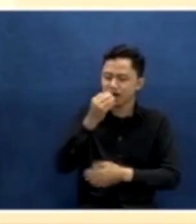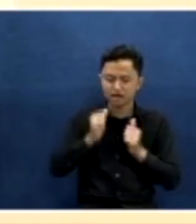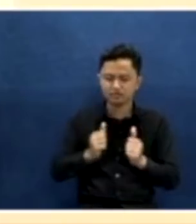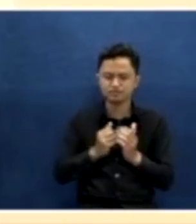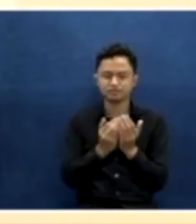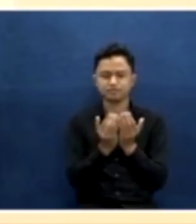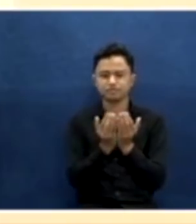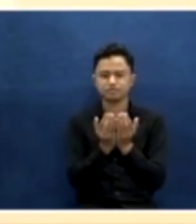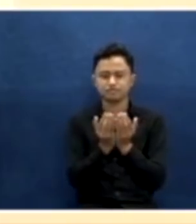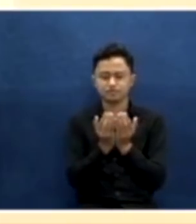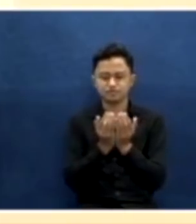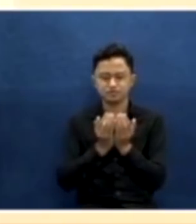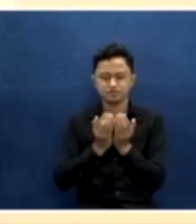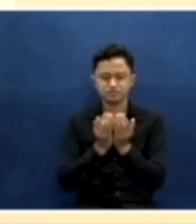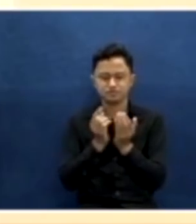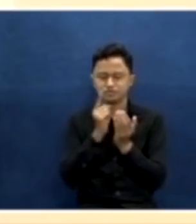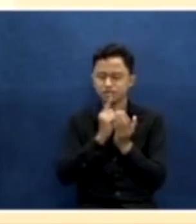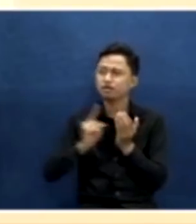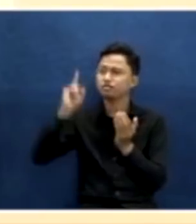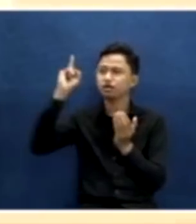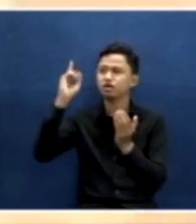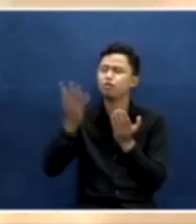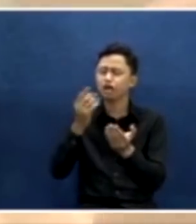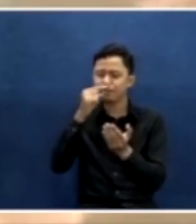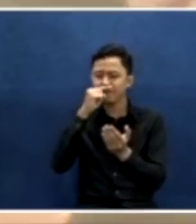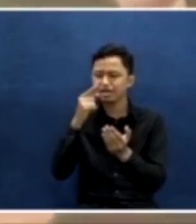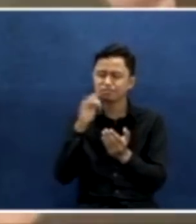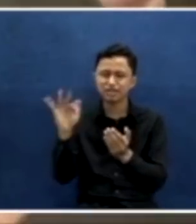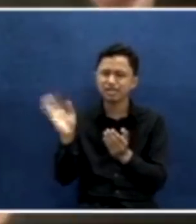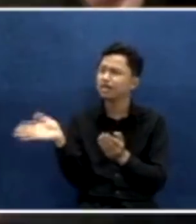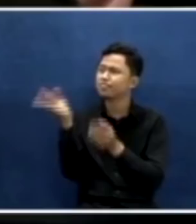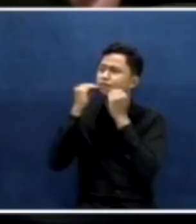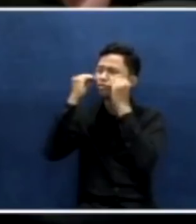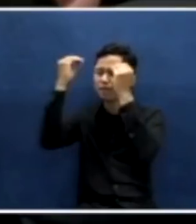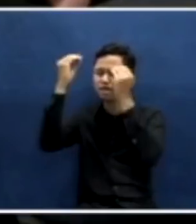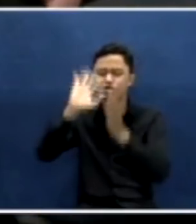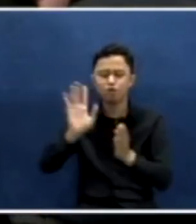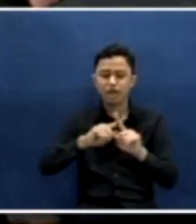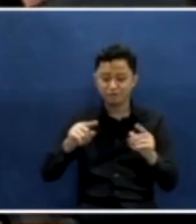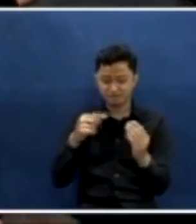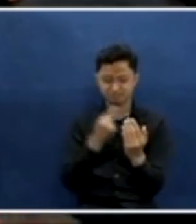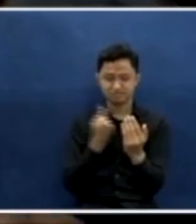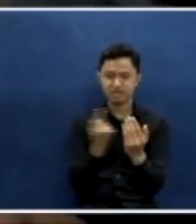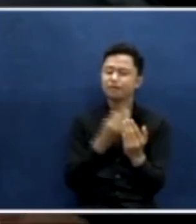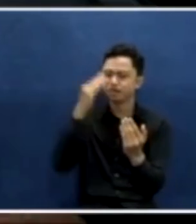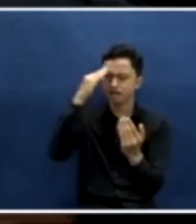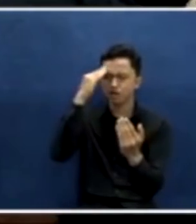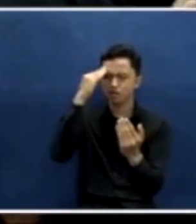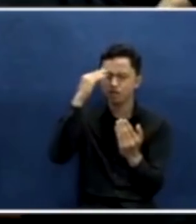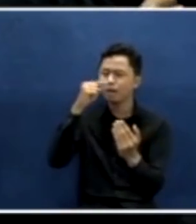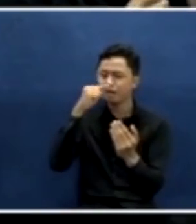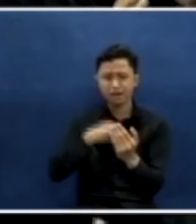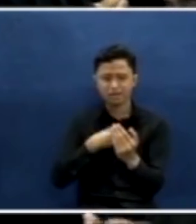tidak sebagaimana Rasulullah Shallallahu wasallam tapi kami tahu pengorbanan mereka keringatnya mereka